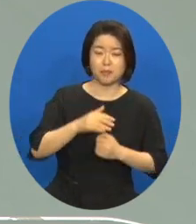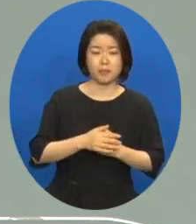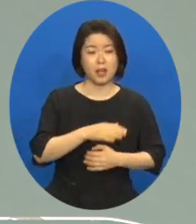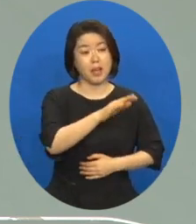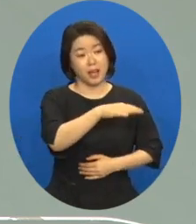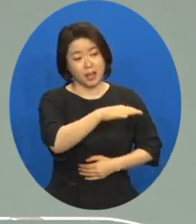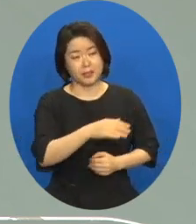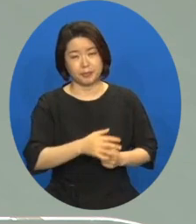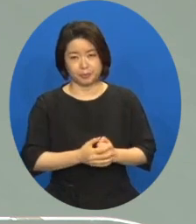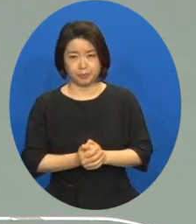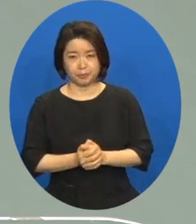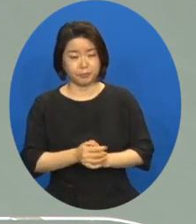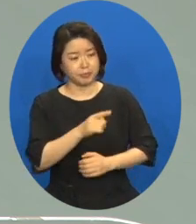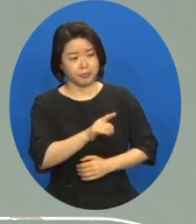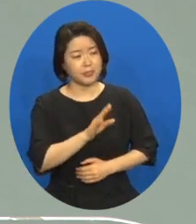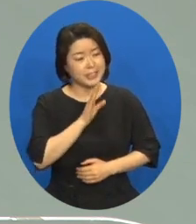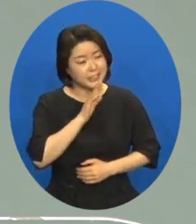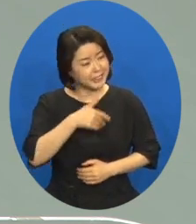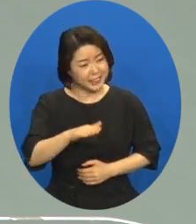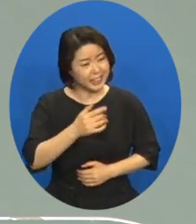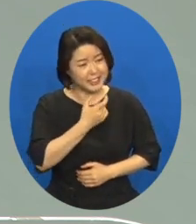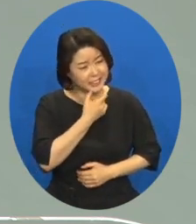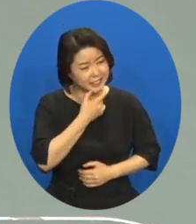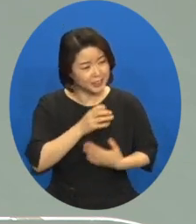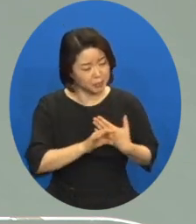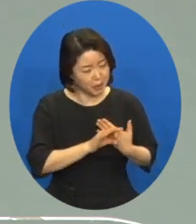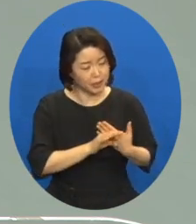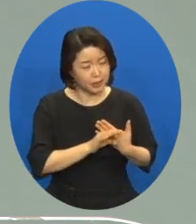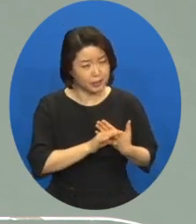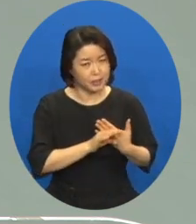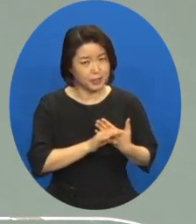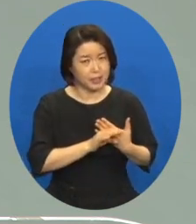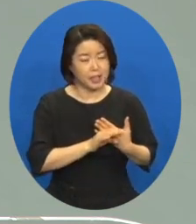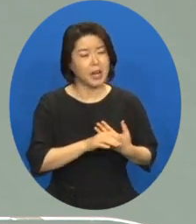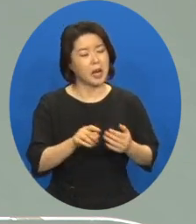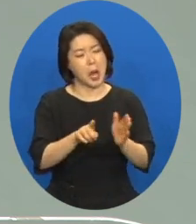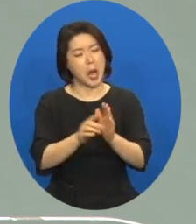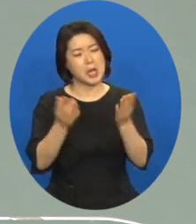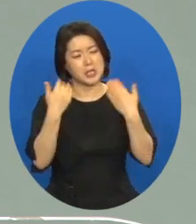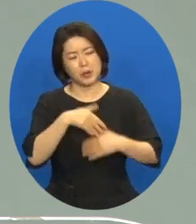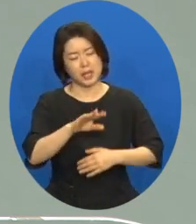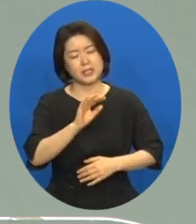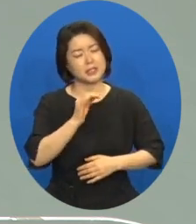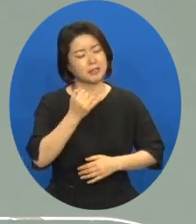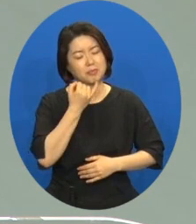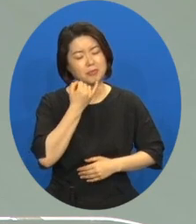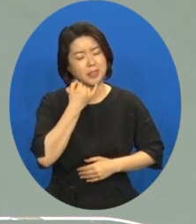내가 정말 가고 싶지 않다면 그러면 신학교 가지 않아도 좋다.